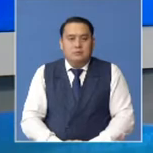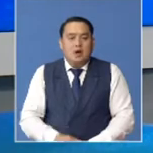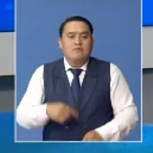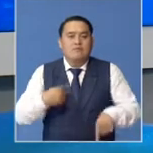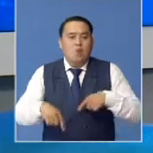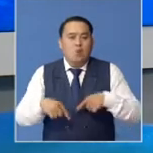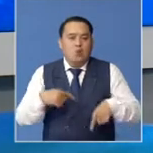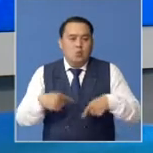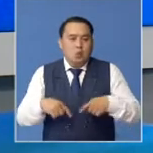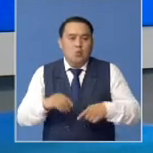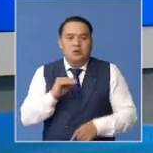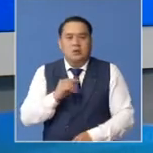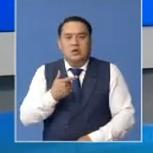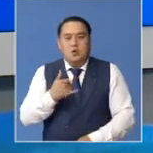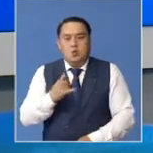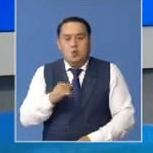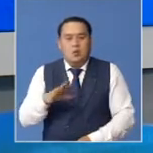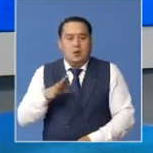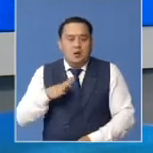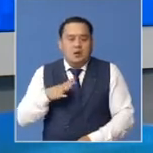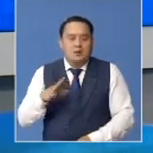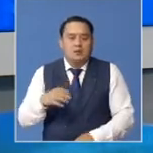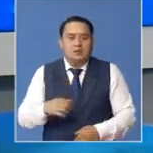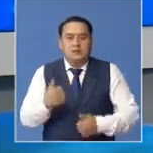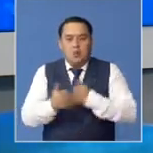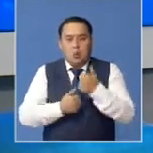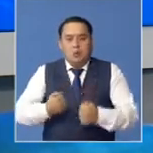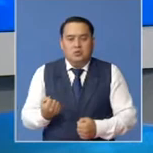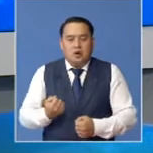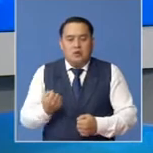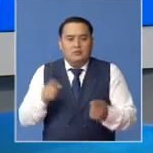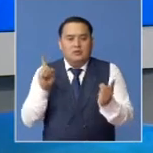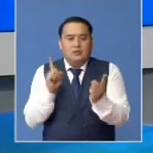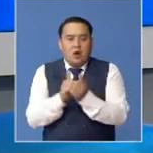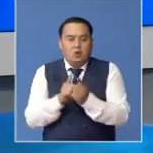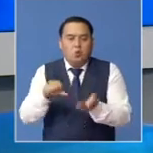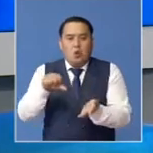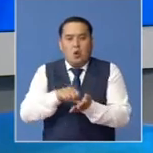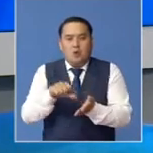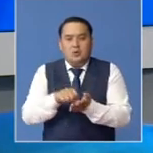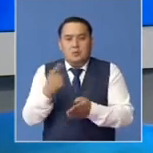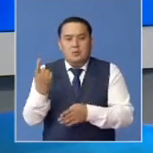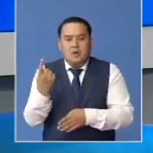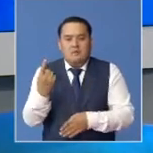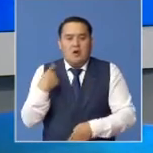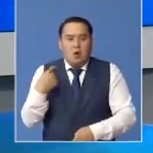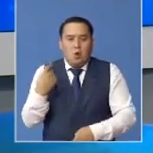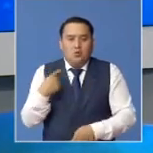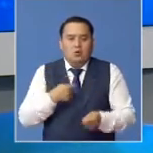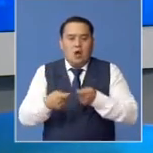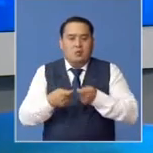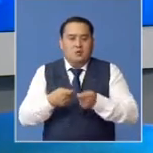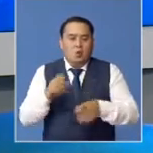Футбол сближает. В ЖГУ имени Ильяса Жансгурова состоялся товарищеский футбольный матч. В нем приняли участие первокурсники и администрация